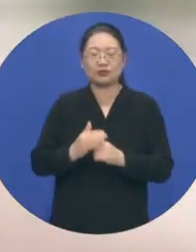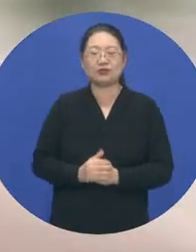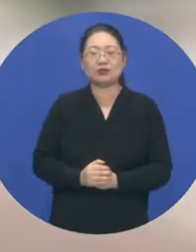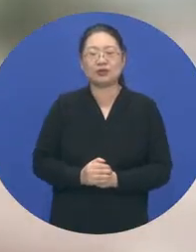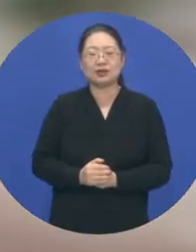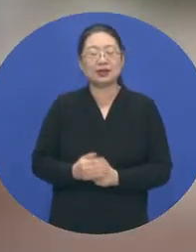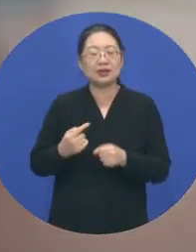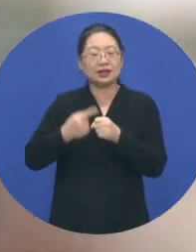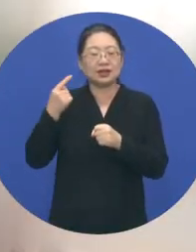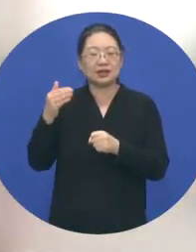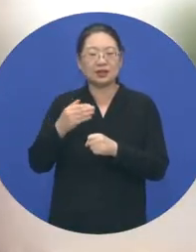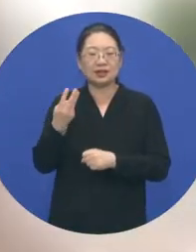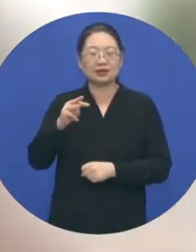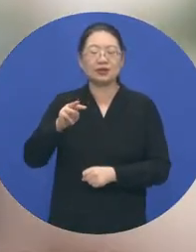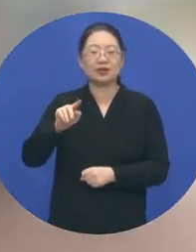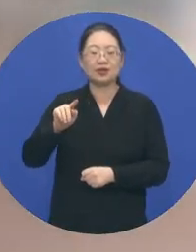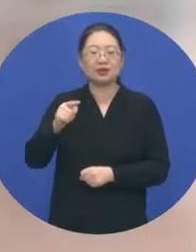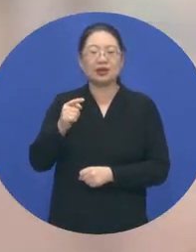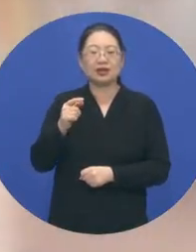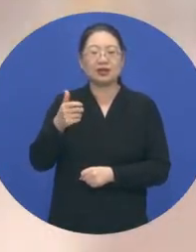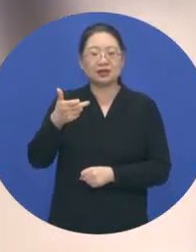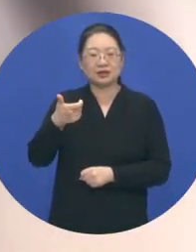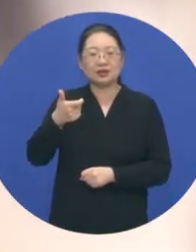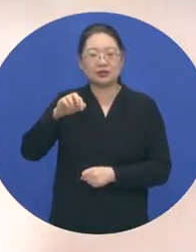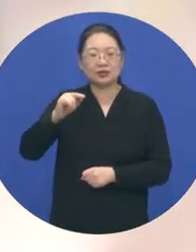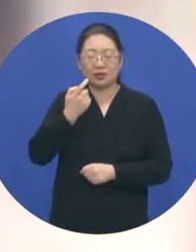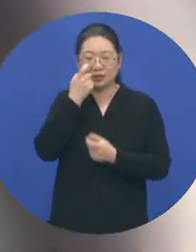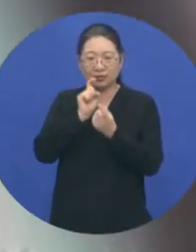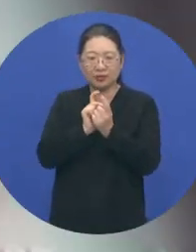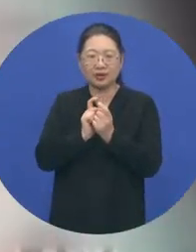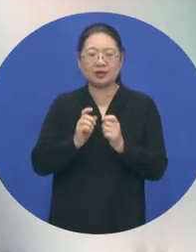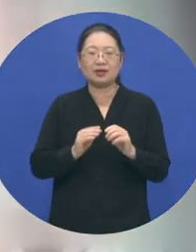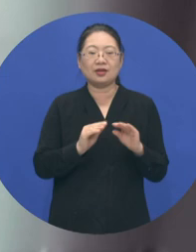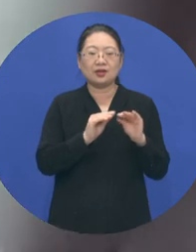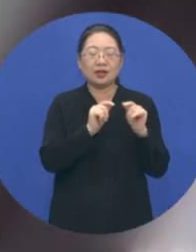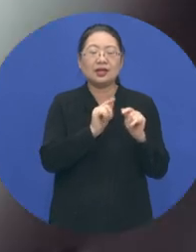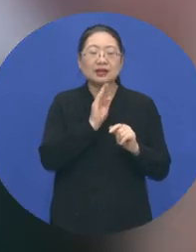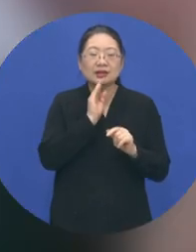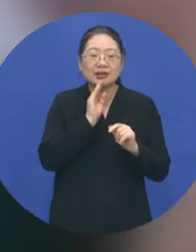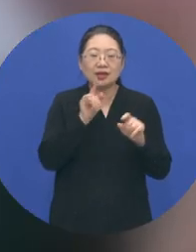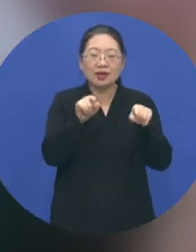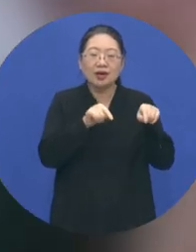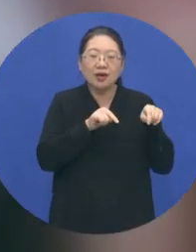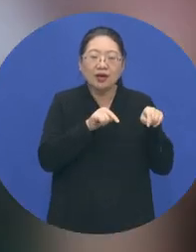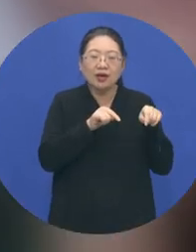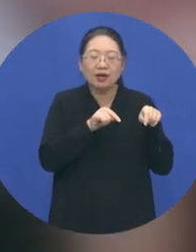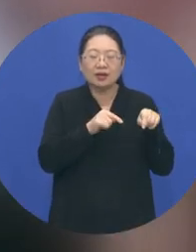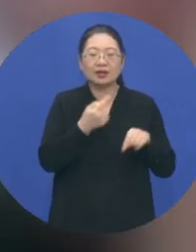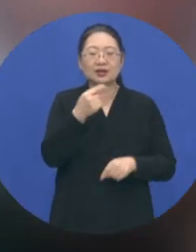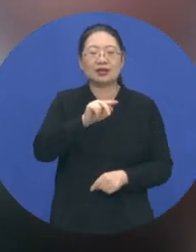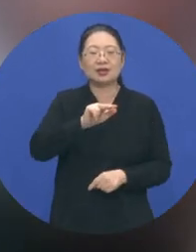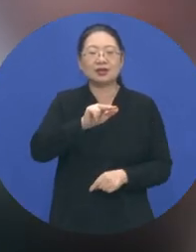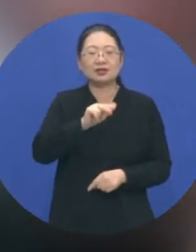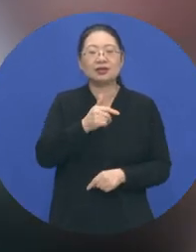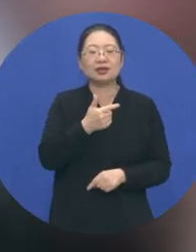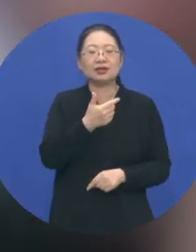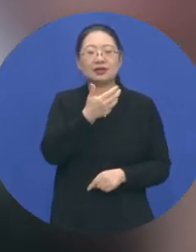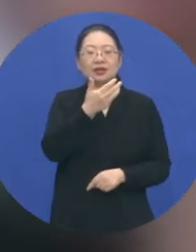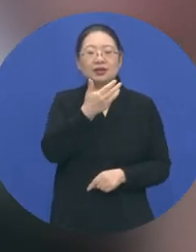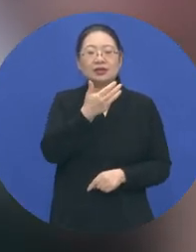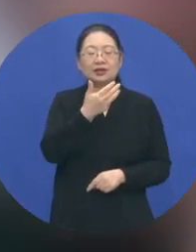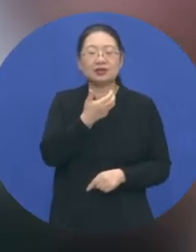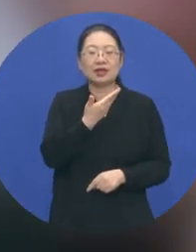있는데 지난해까지 3,100 예권 적발했습니다 부동산 실거래 거짓 신고를 한 1708